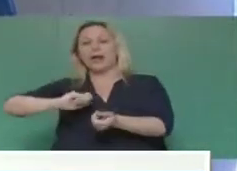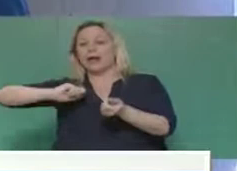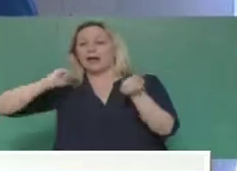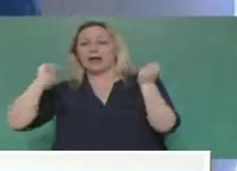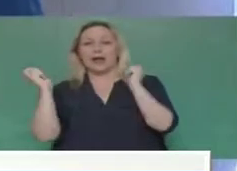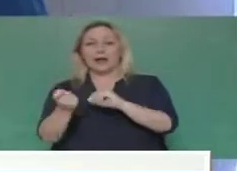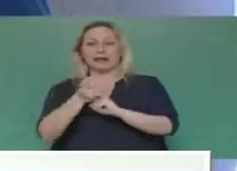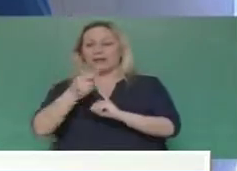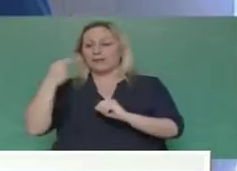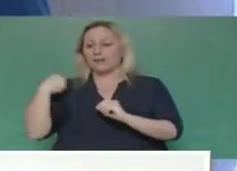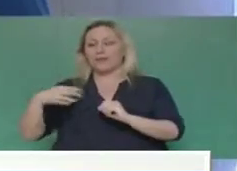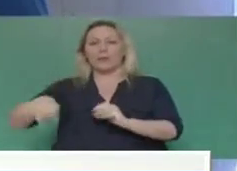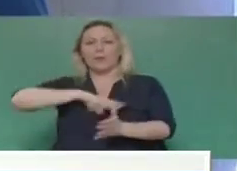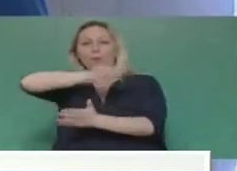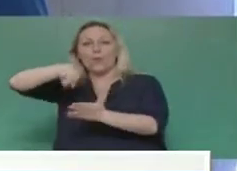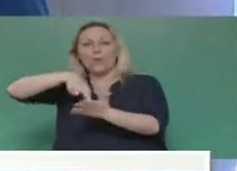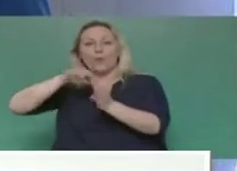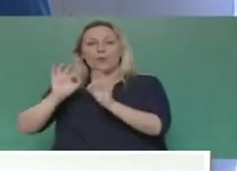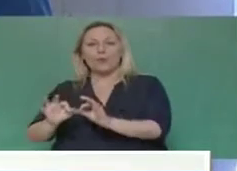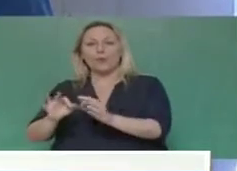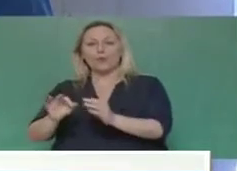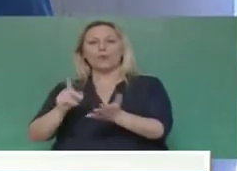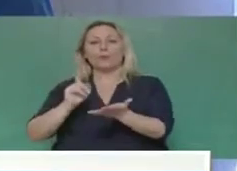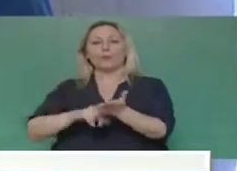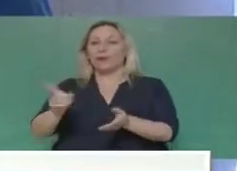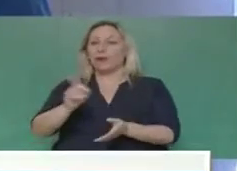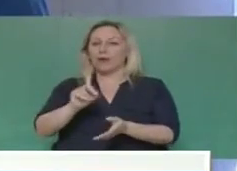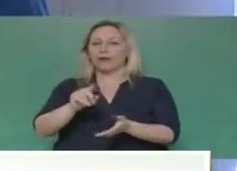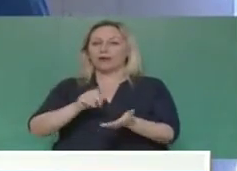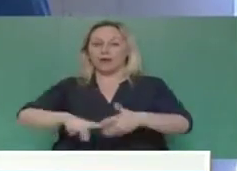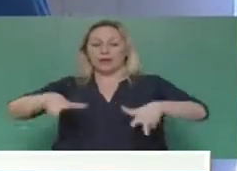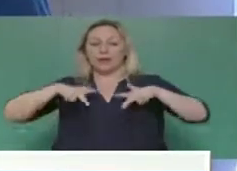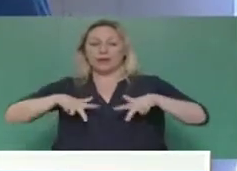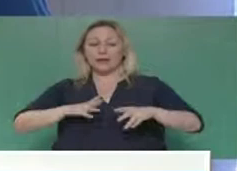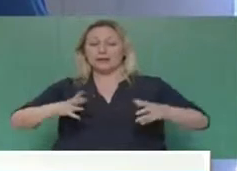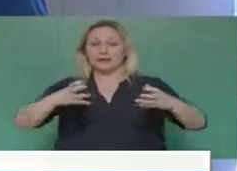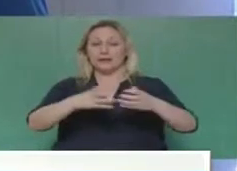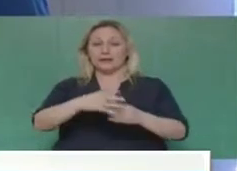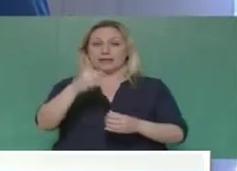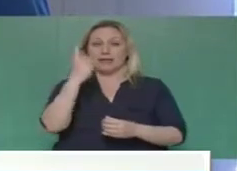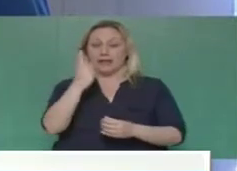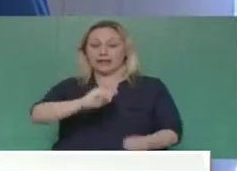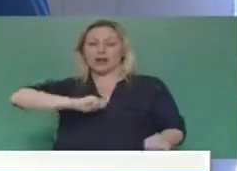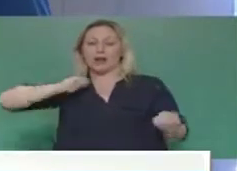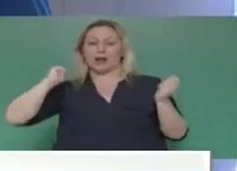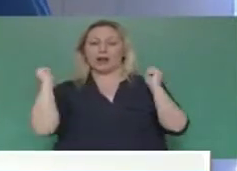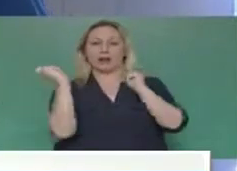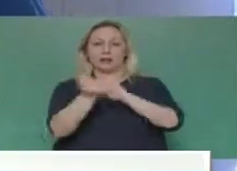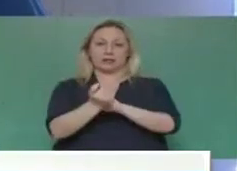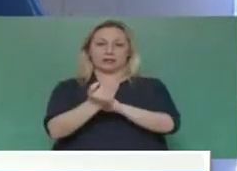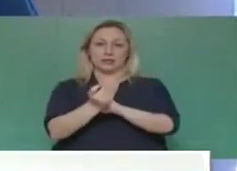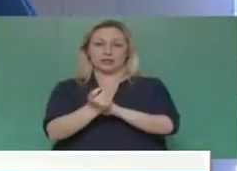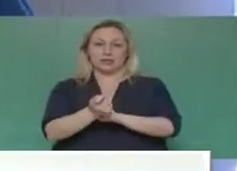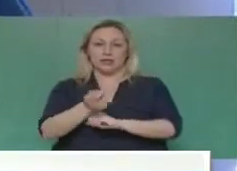διοικητική αυτοτέλεια. Όχι, το εκλογικός νόμος και ο τρόπος με τον οποίο σκέφτεται η κυβέρνηση είναι η βασική μεταρρύθμιση. Και δεν καταλαβαίνουμε,